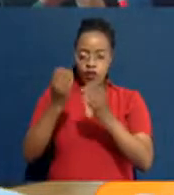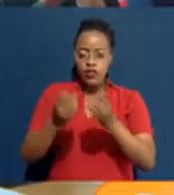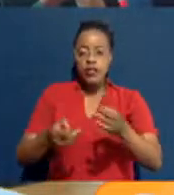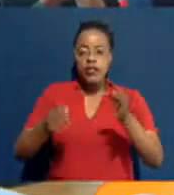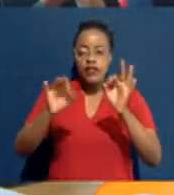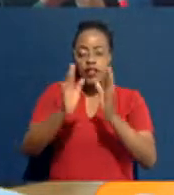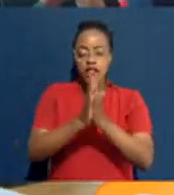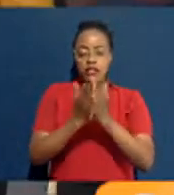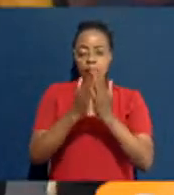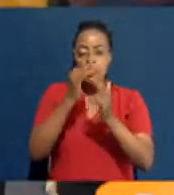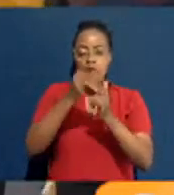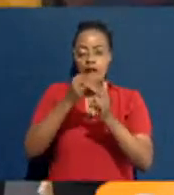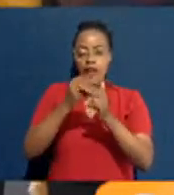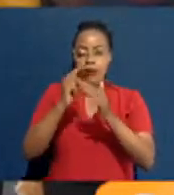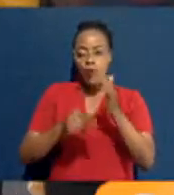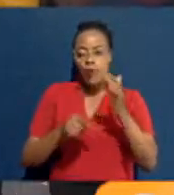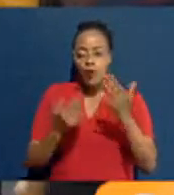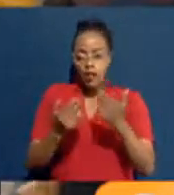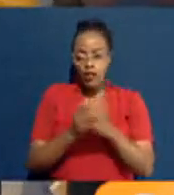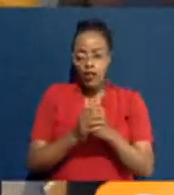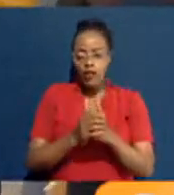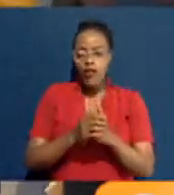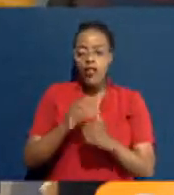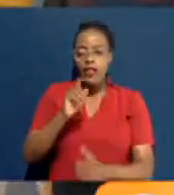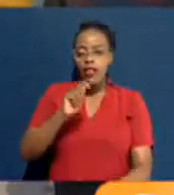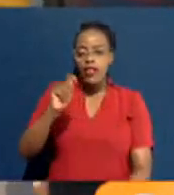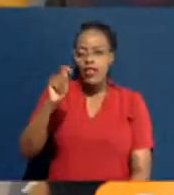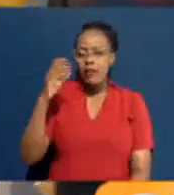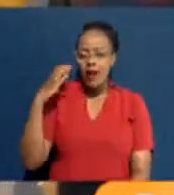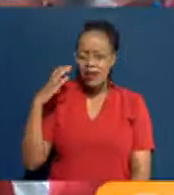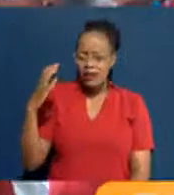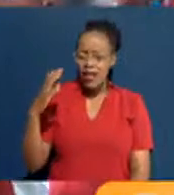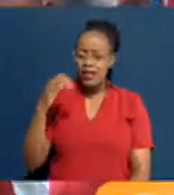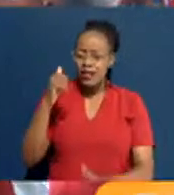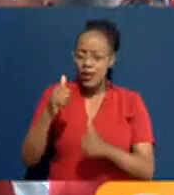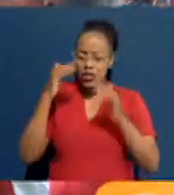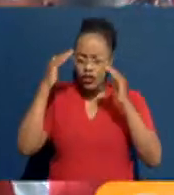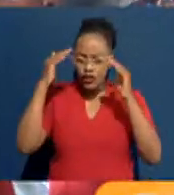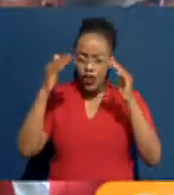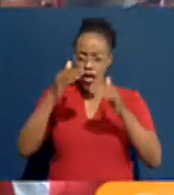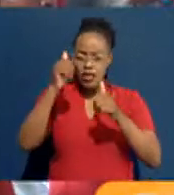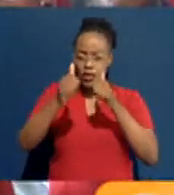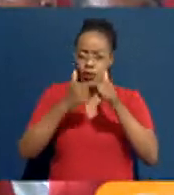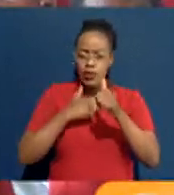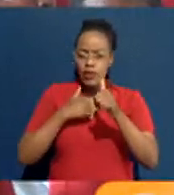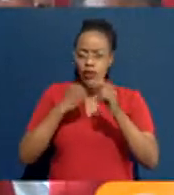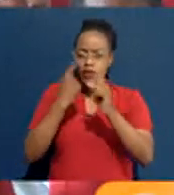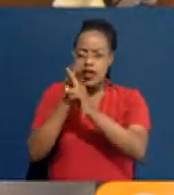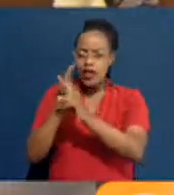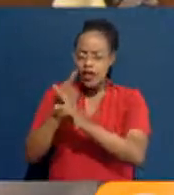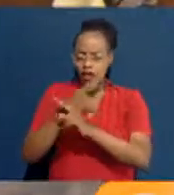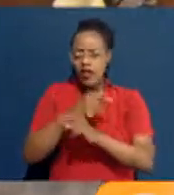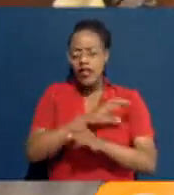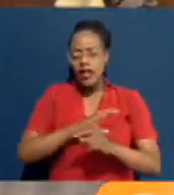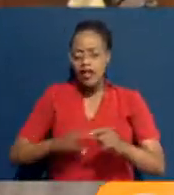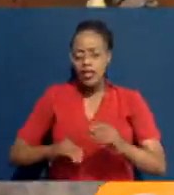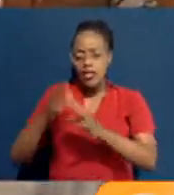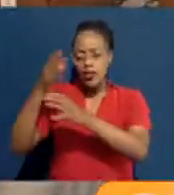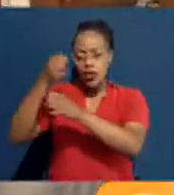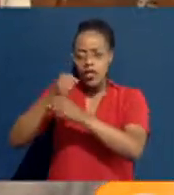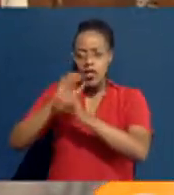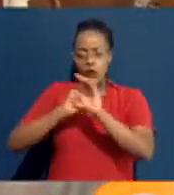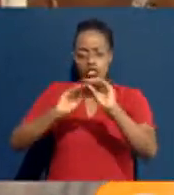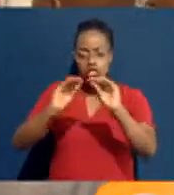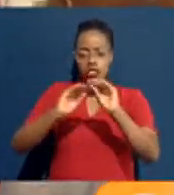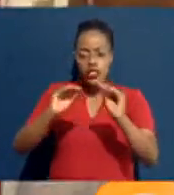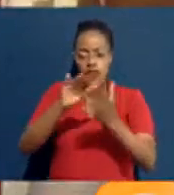hicho kinafahamika kwa jina The Mustard. Focus ni muungano ambao unaleta pamoja taasisi za Kikristo na ambazo hutoa